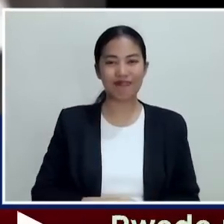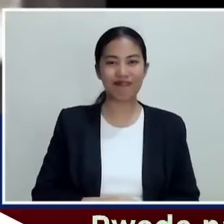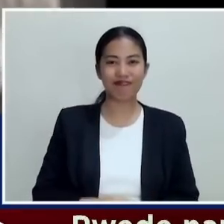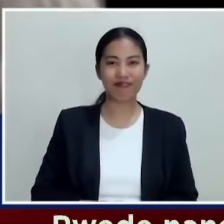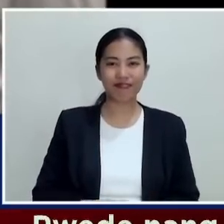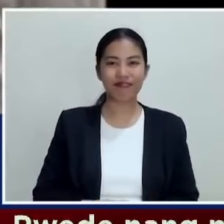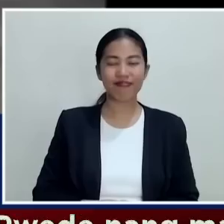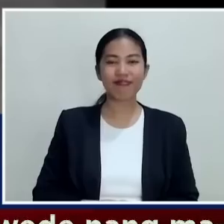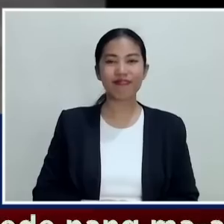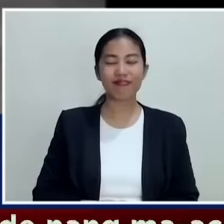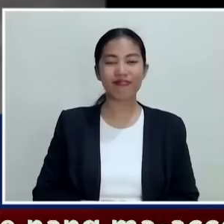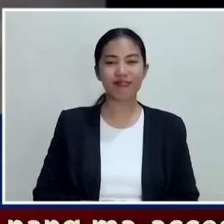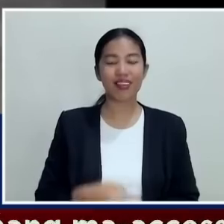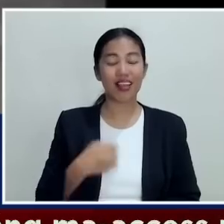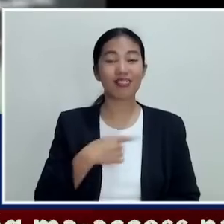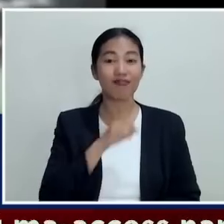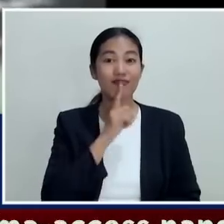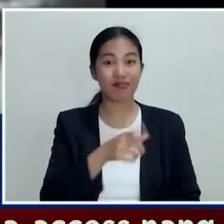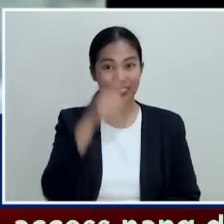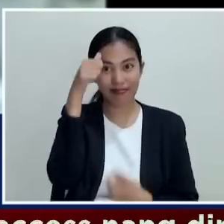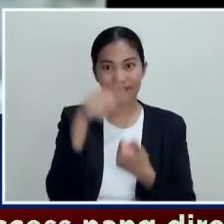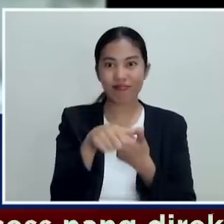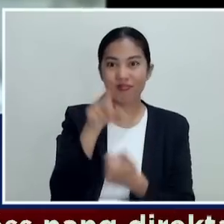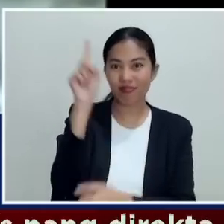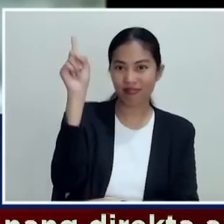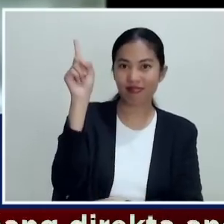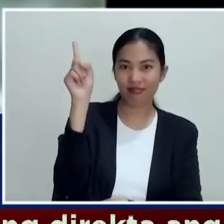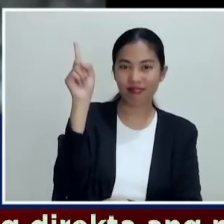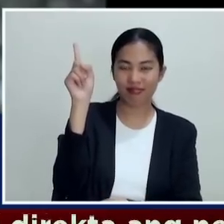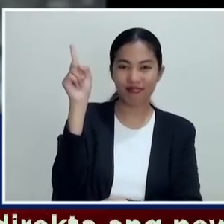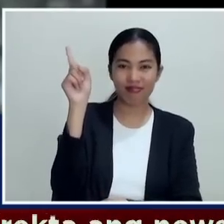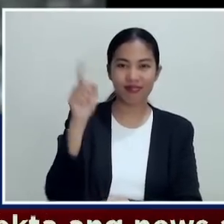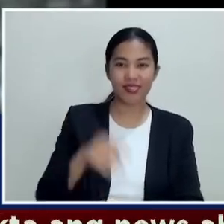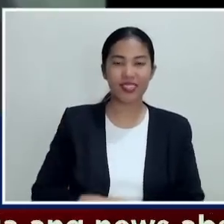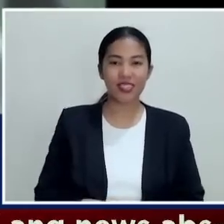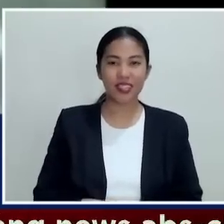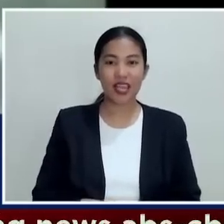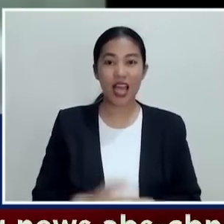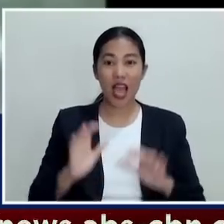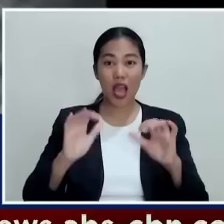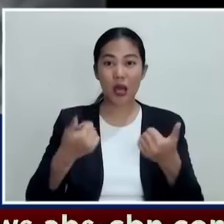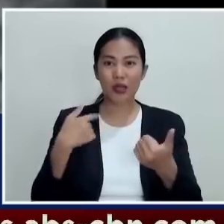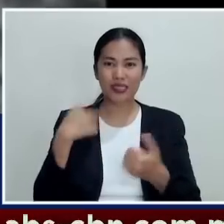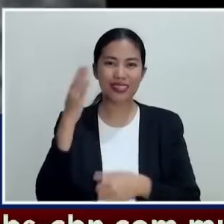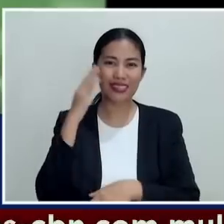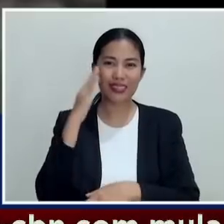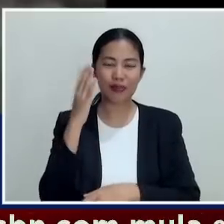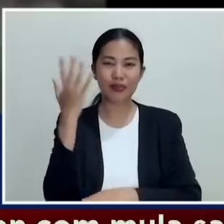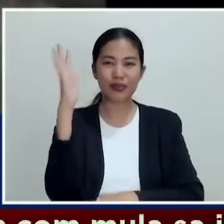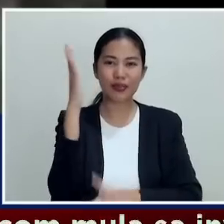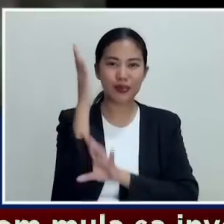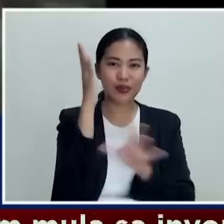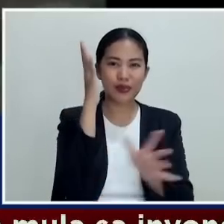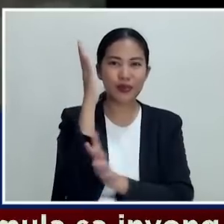I'm sure, natatandaan nyo pa ito kung paano ang isang sanga na pagputol-putol para mga kalaban